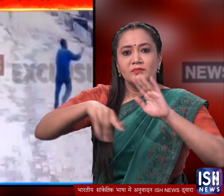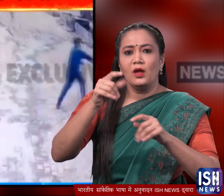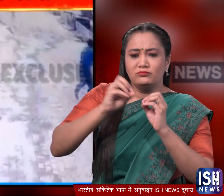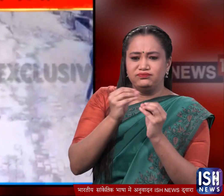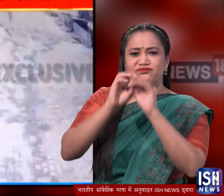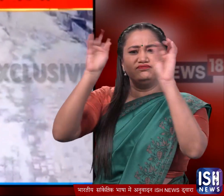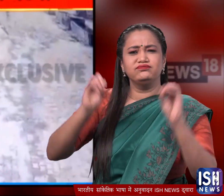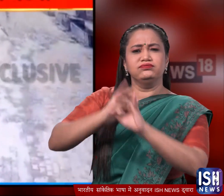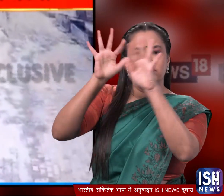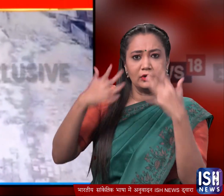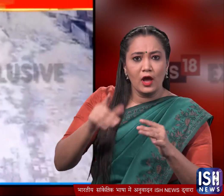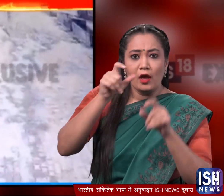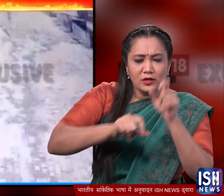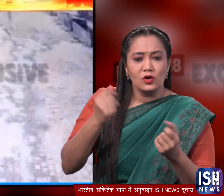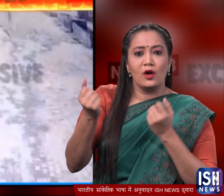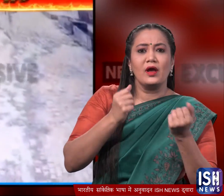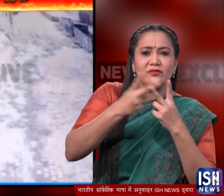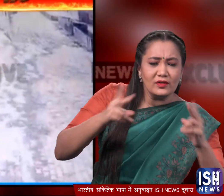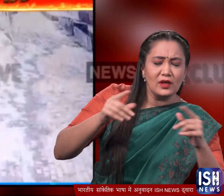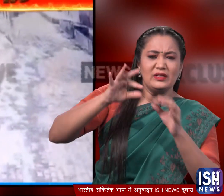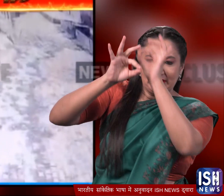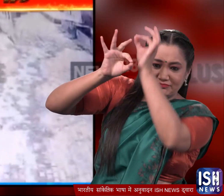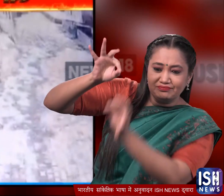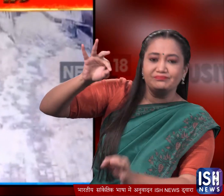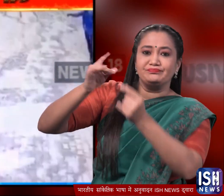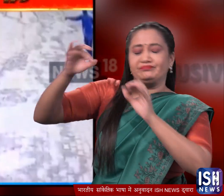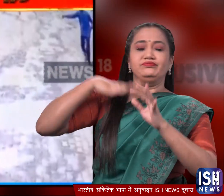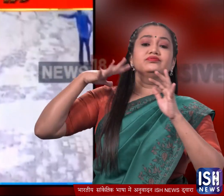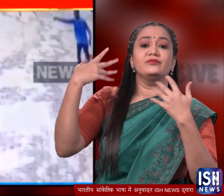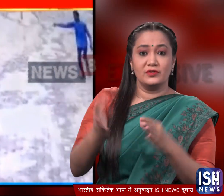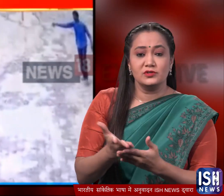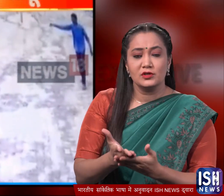से धुआं उठने लगा। उसकी यह हालत तार में दौड़ रहे करंट की चपेट में आने से हुई।